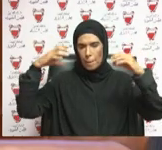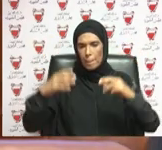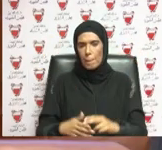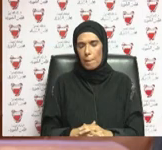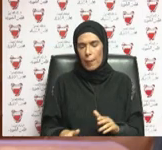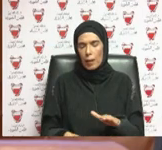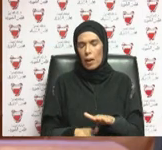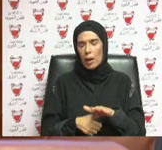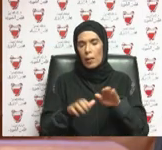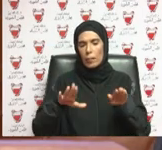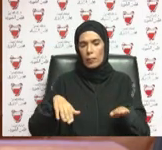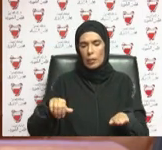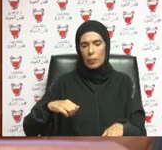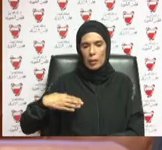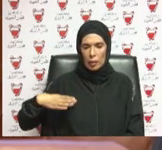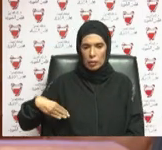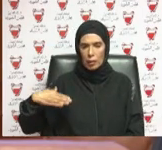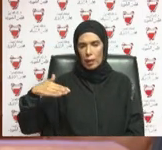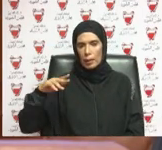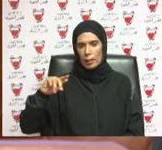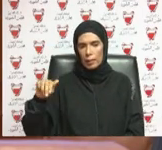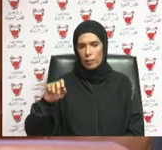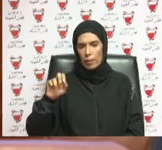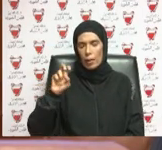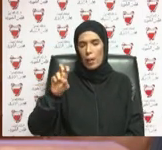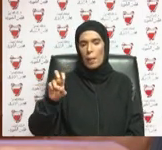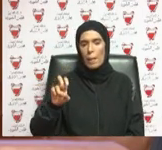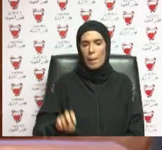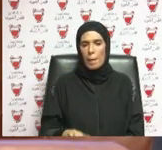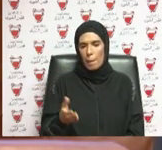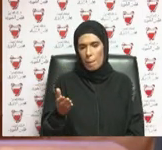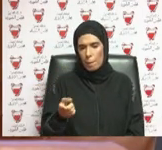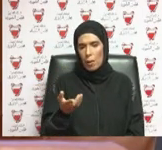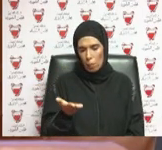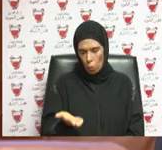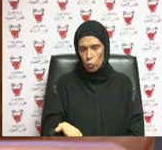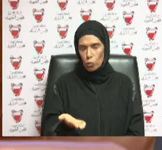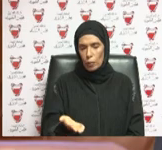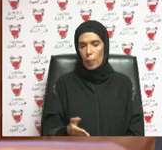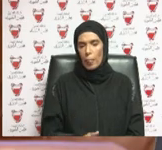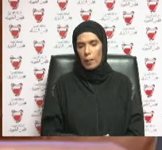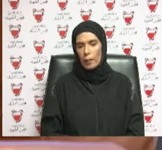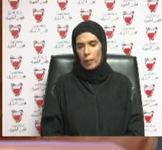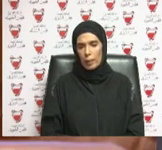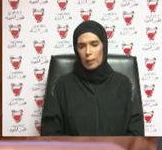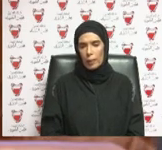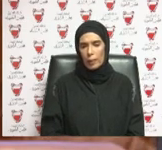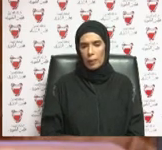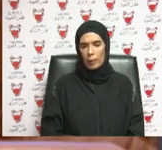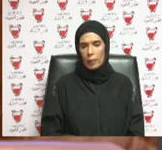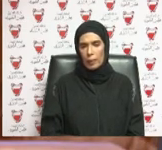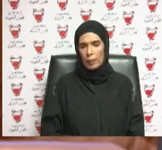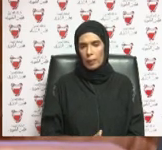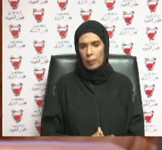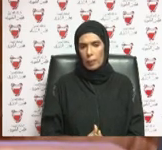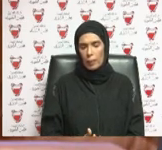رئيس الوزراء الشيخ خليفة بن سلمان. وعندما توفرت هذه النعمتان توفرت النعم الأخرى